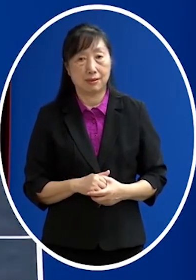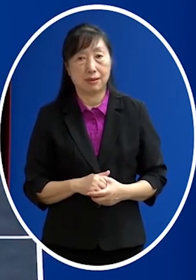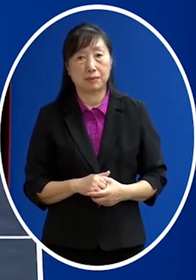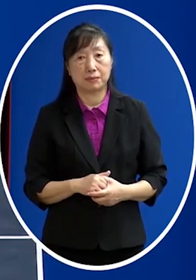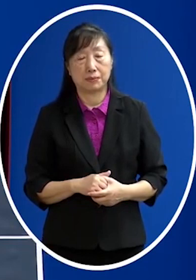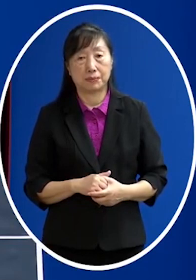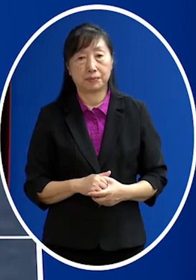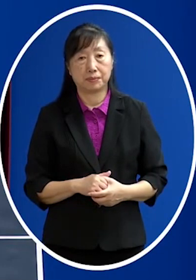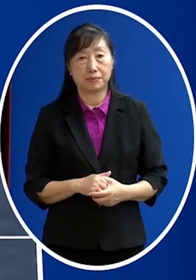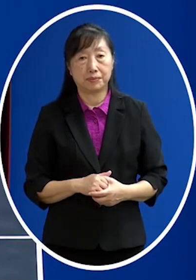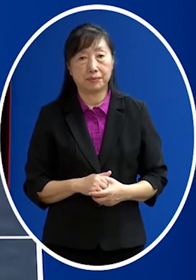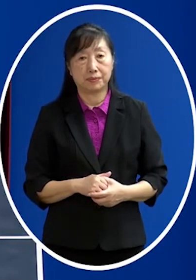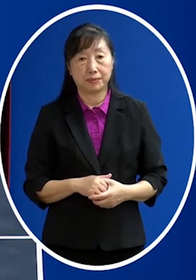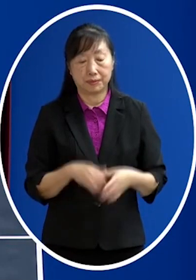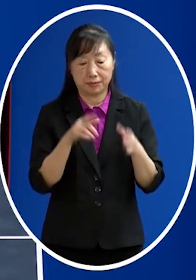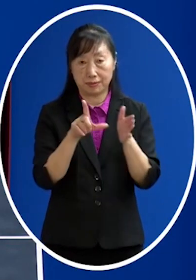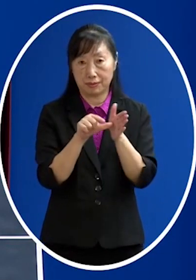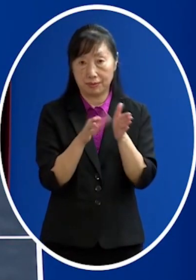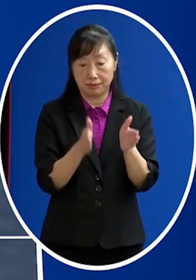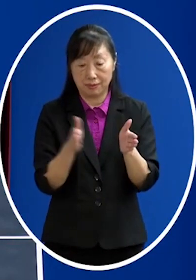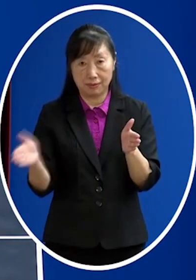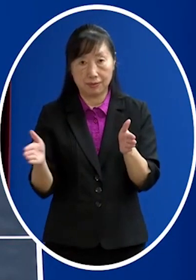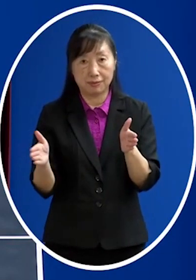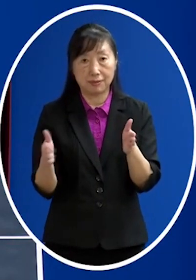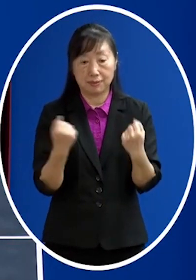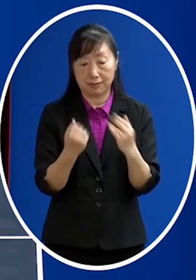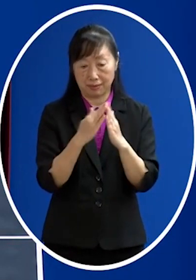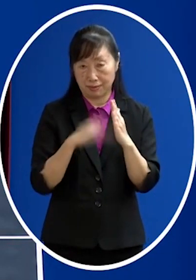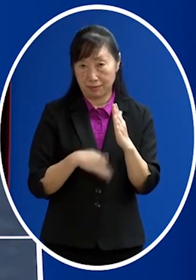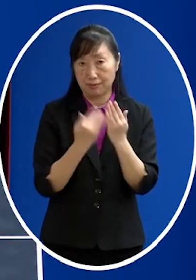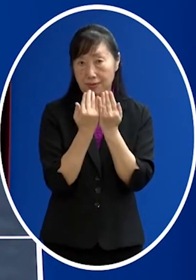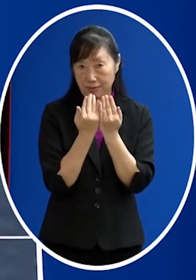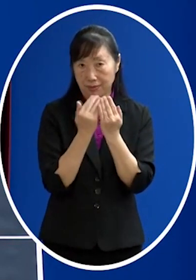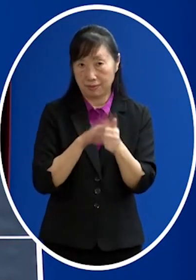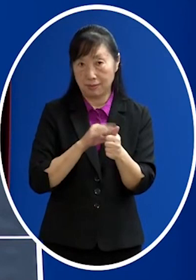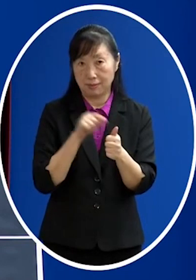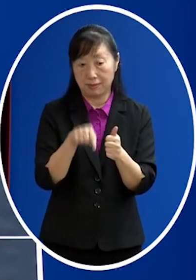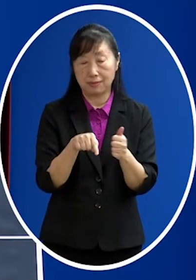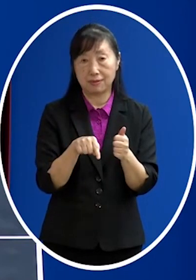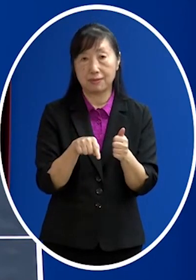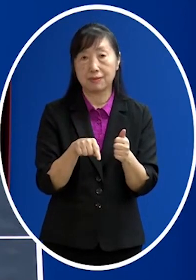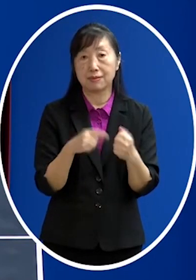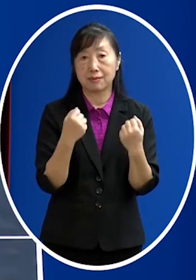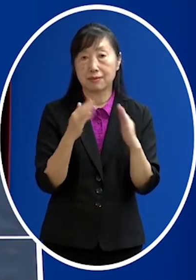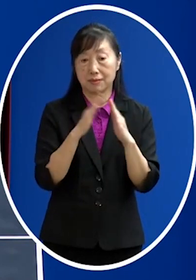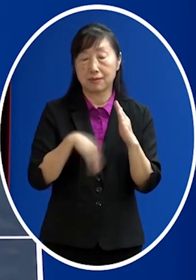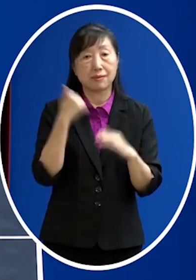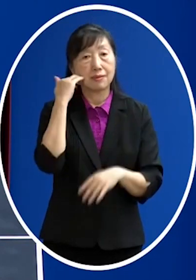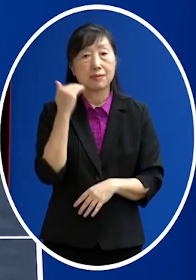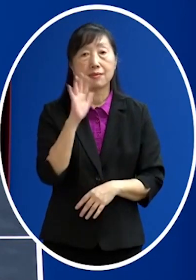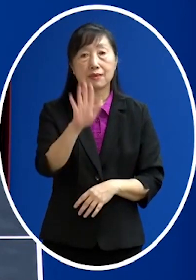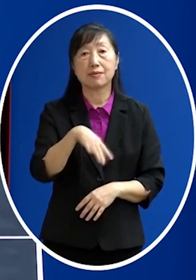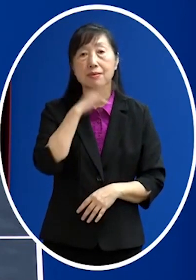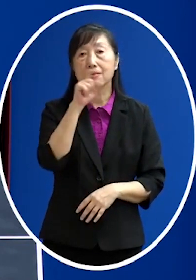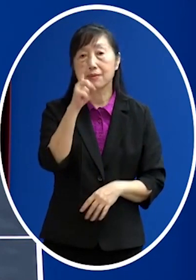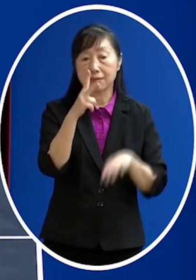那么在延长居家学习的这个时间，家里面有12岁以下的学童